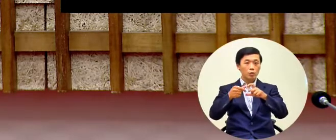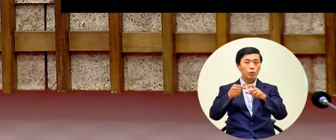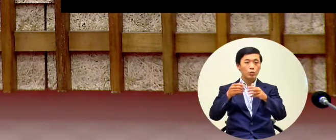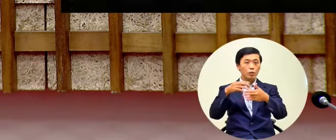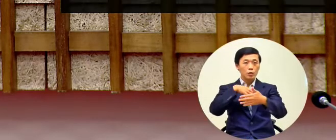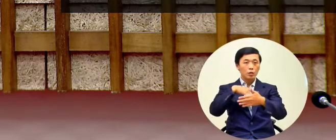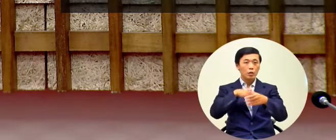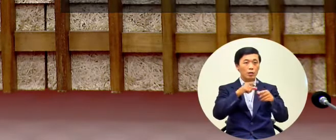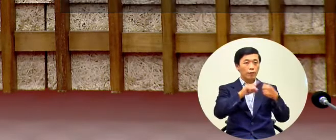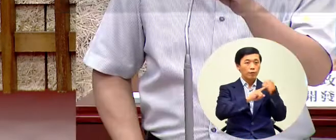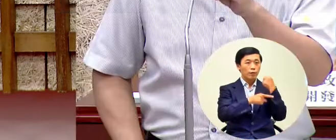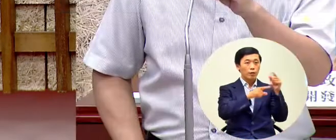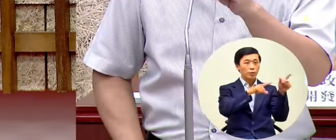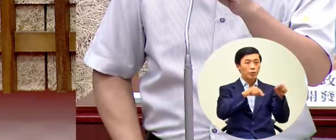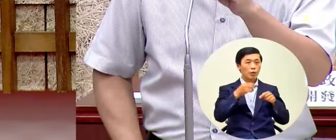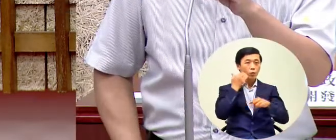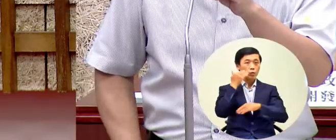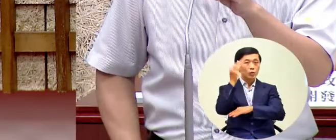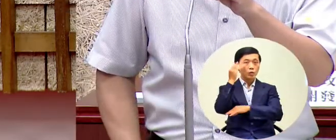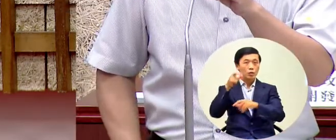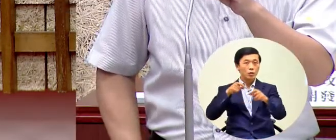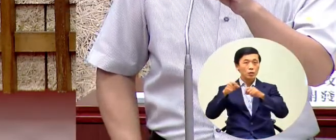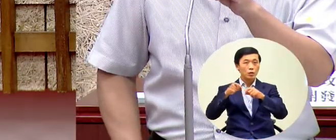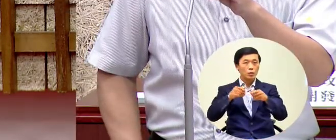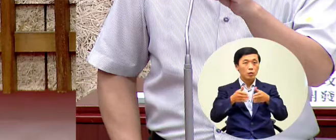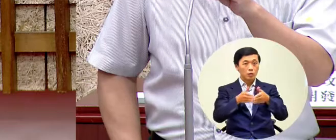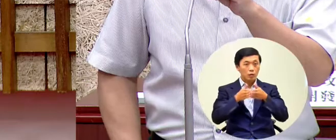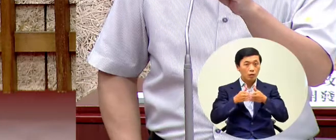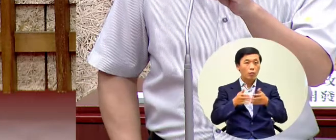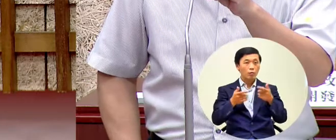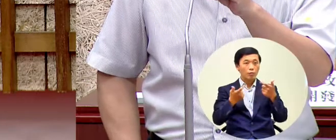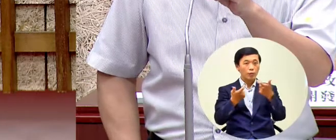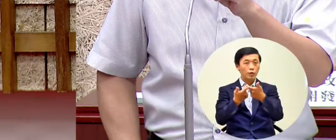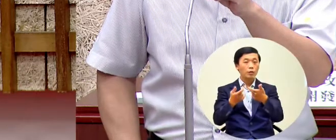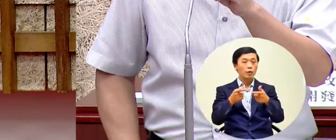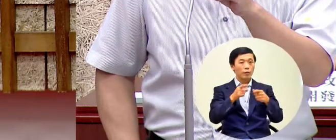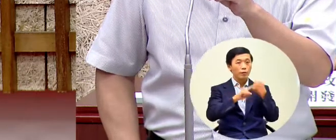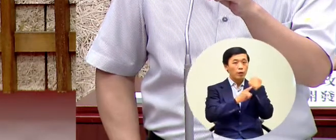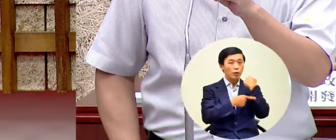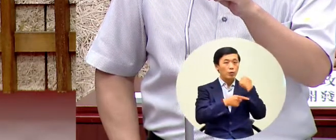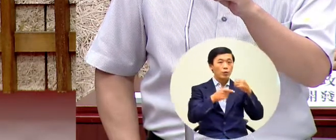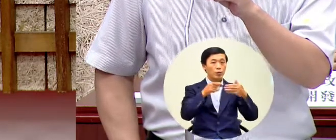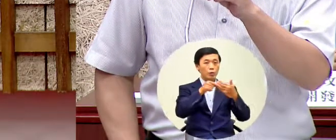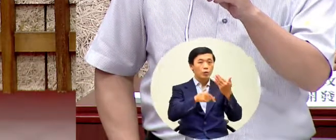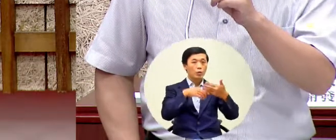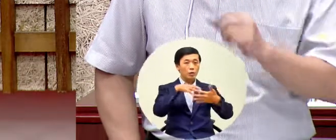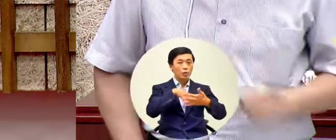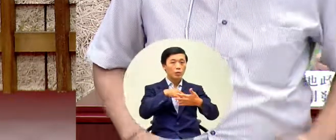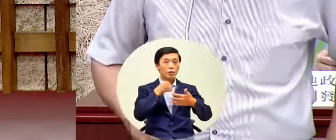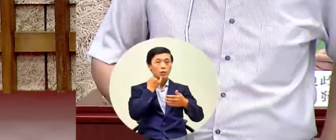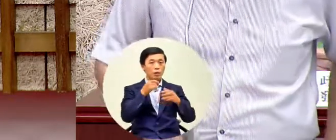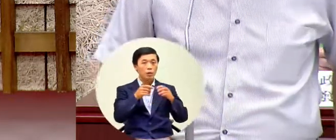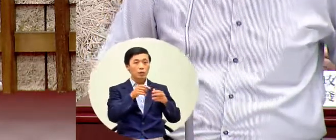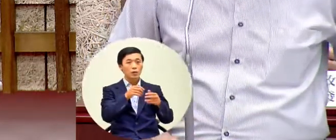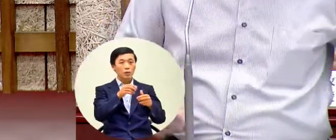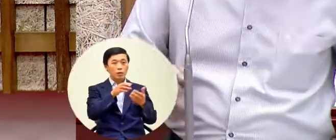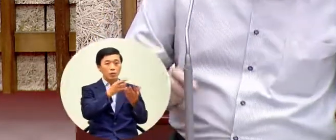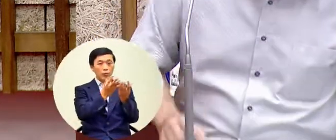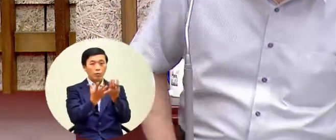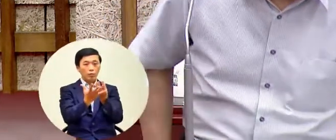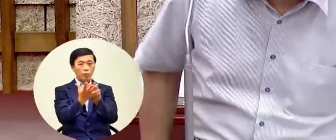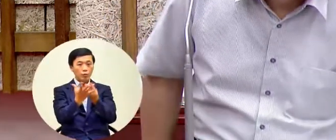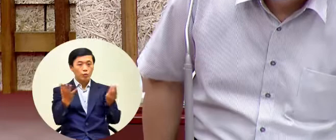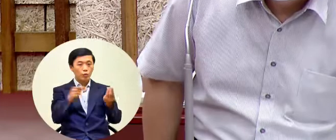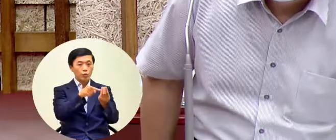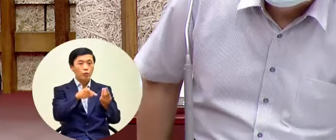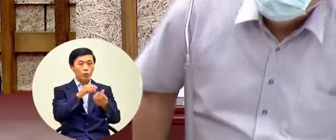法令规定，如果政策上有这样的一个需求，在法令规定里面它是可以支应的。 好，谢谢这